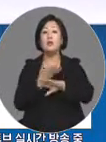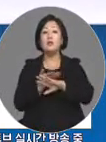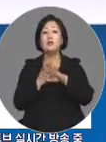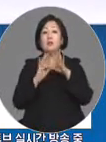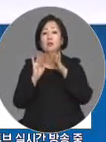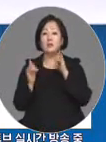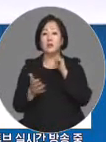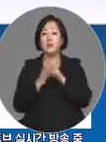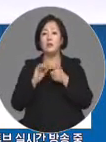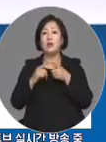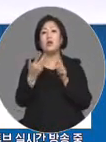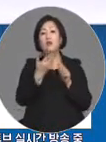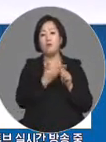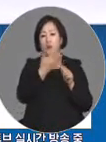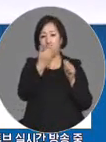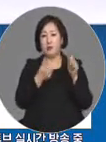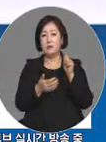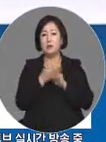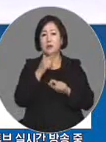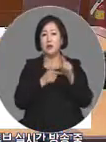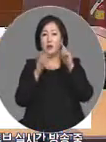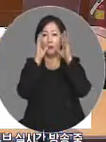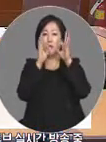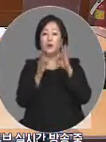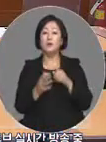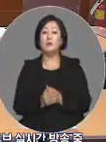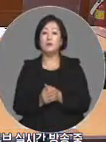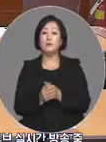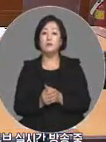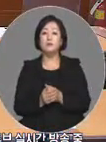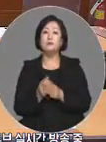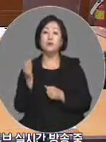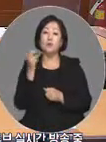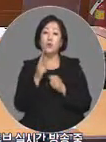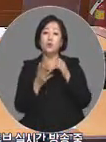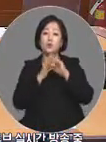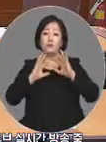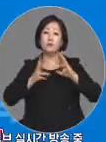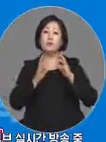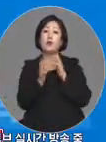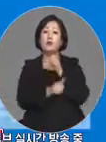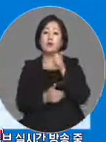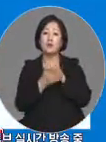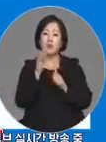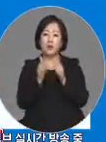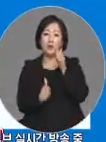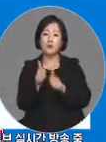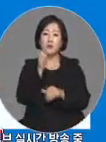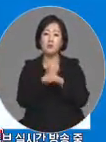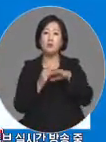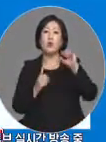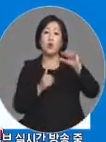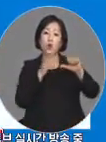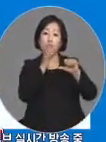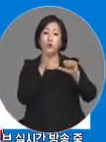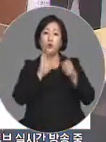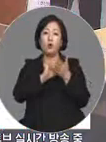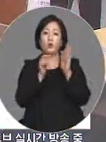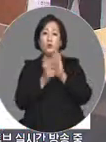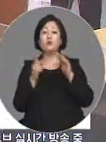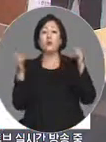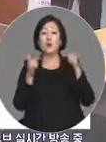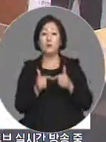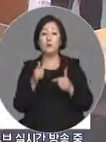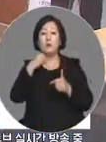상대방의 공격의 대상이 될 것입니다. 여기에 현역 국회의원은 경선 과정에서 5% 감점을